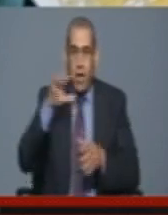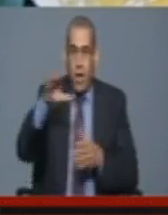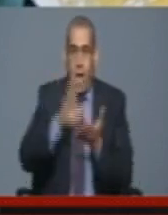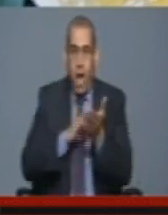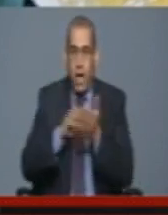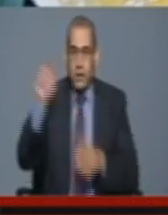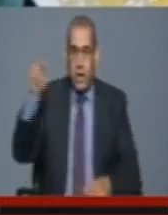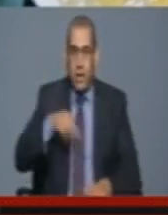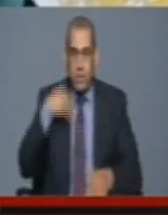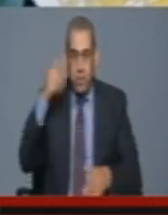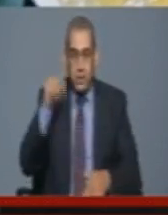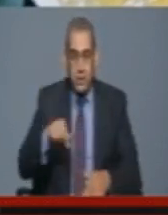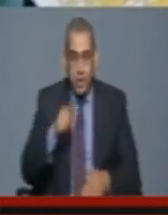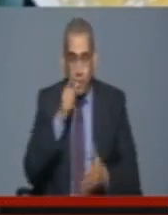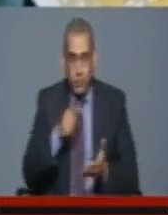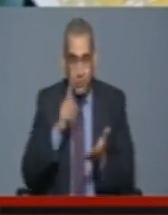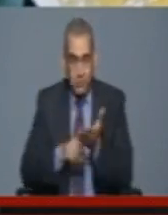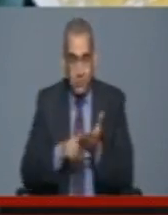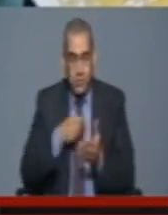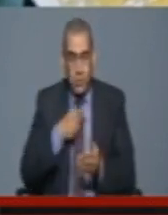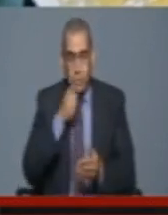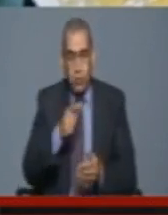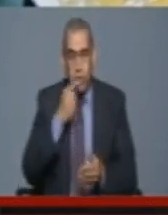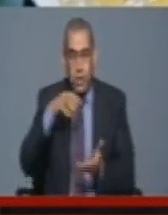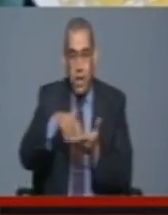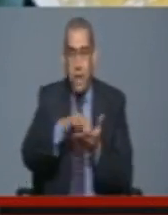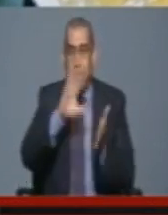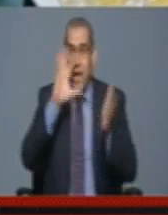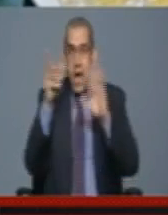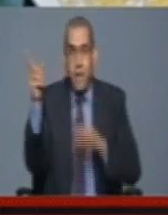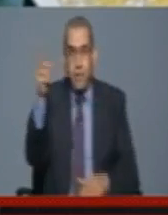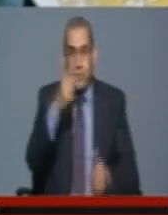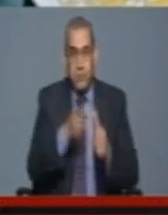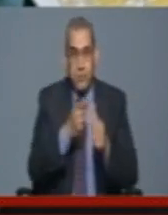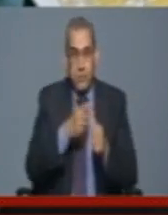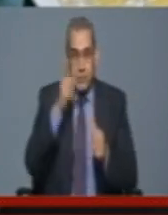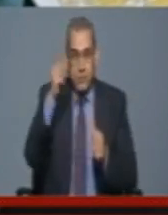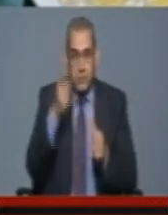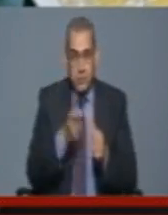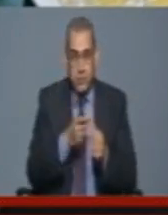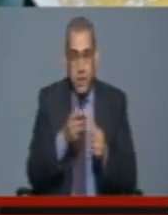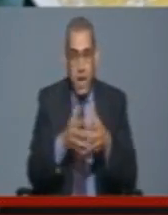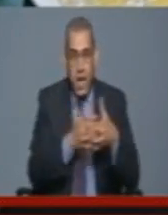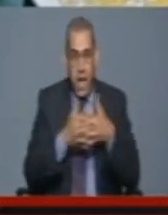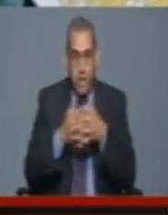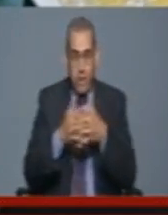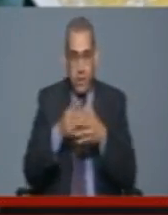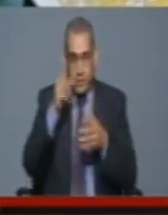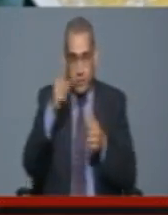وهنا أيضا أشكر دول العالم وعلى رأسها الولايات المتحدة